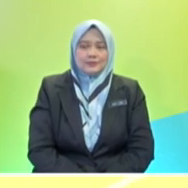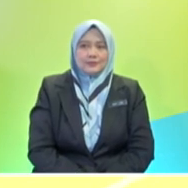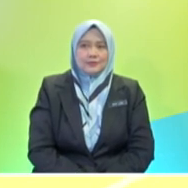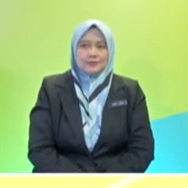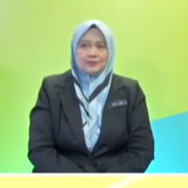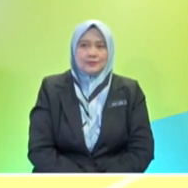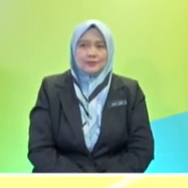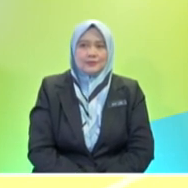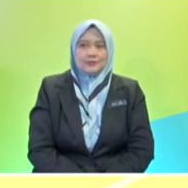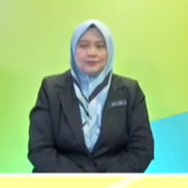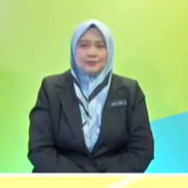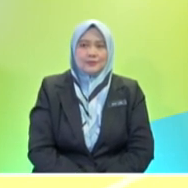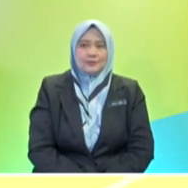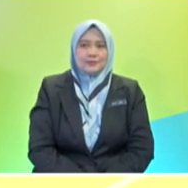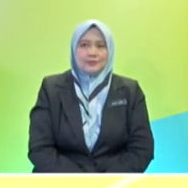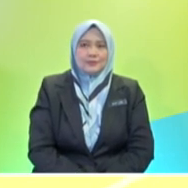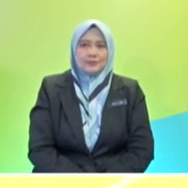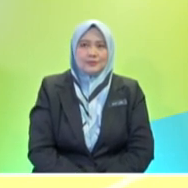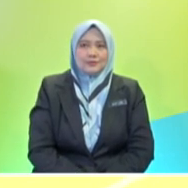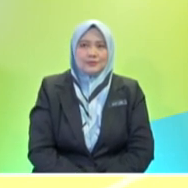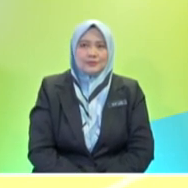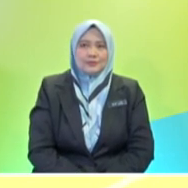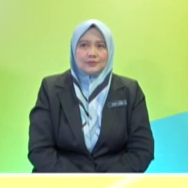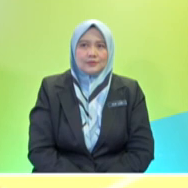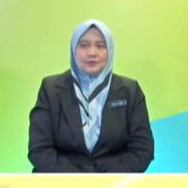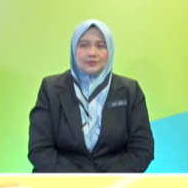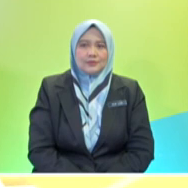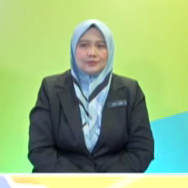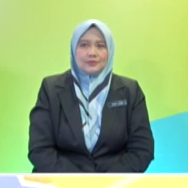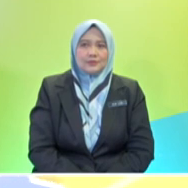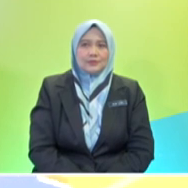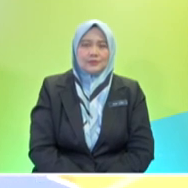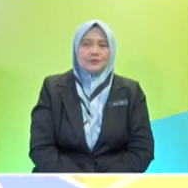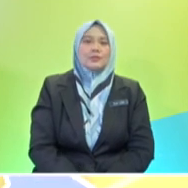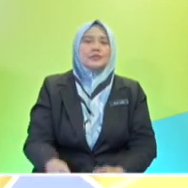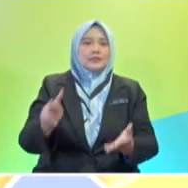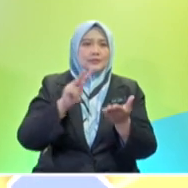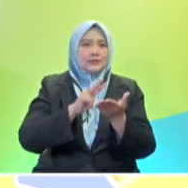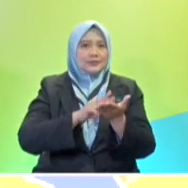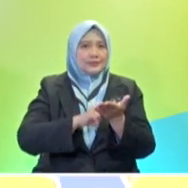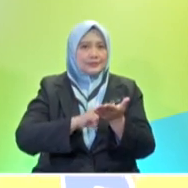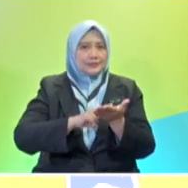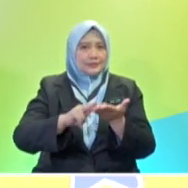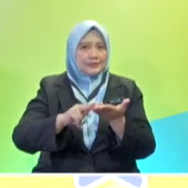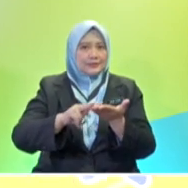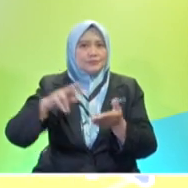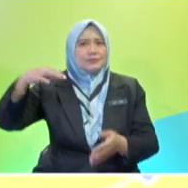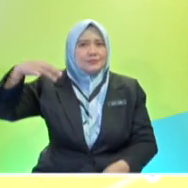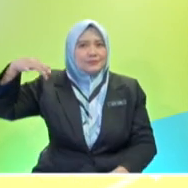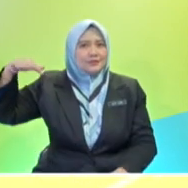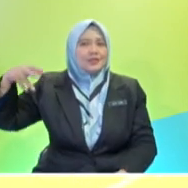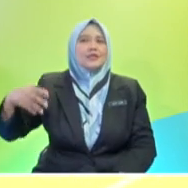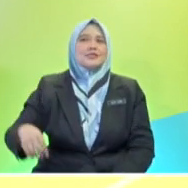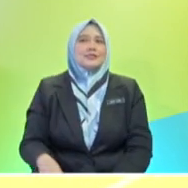Berikan soalannya Hanan. Kemas. Semula? Kemas. Kemas. Kemas,